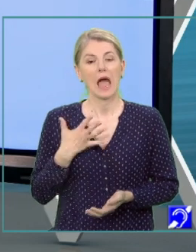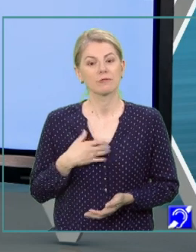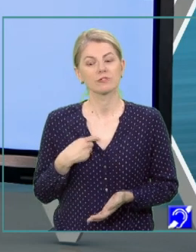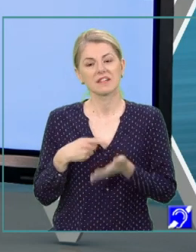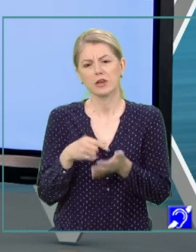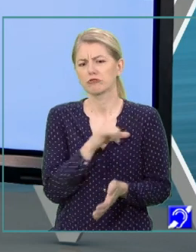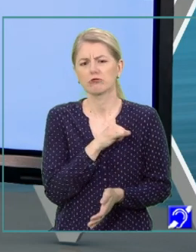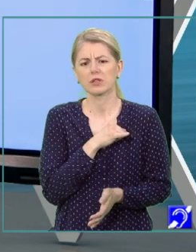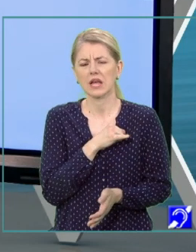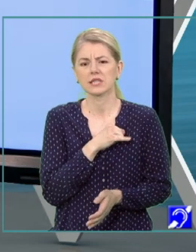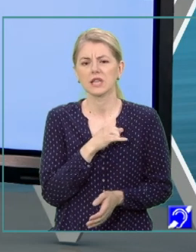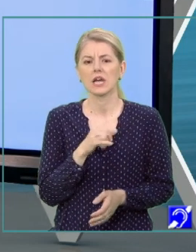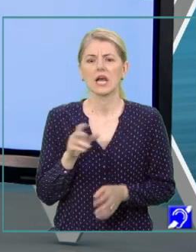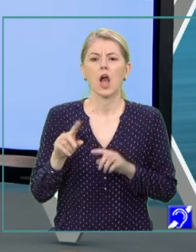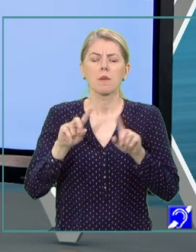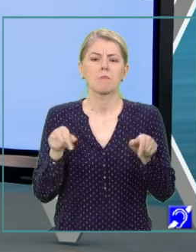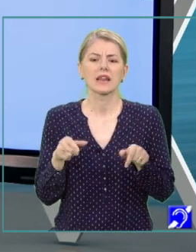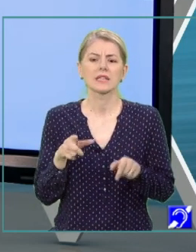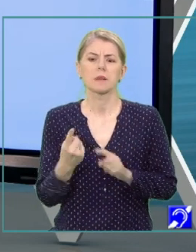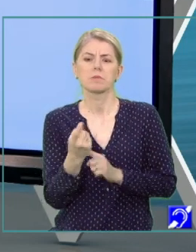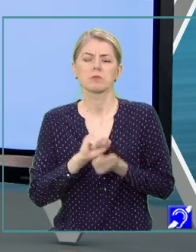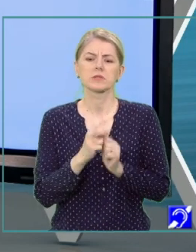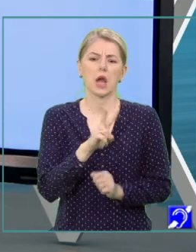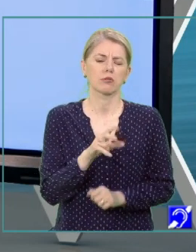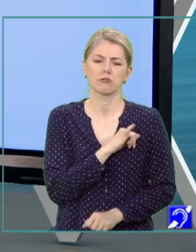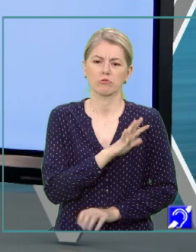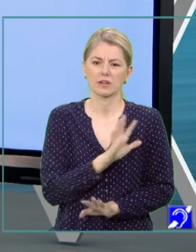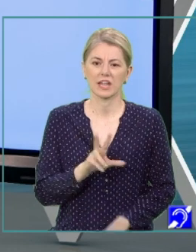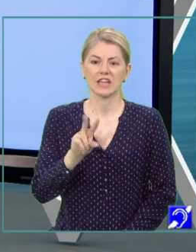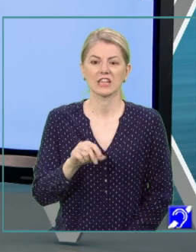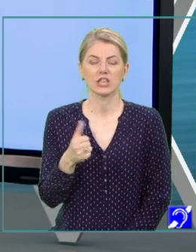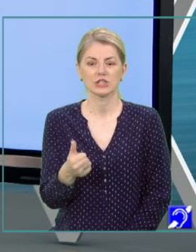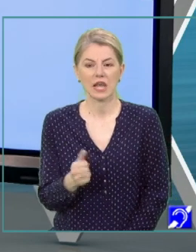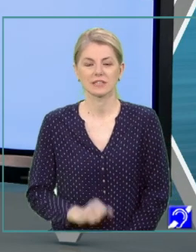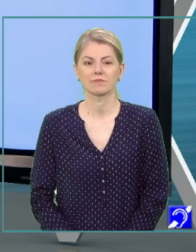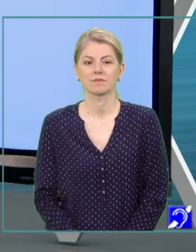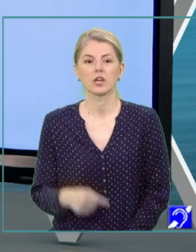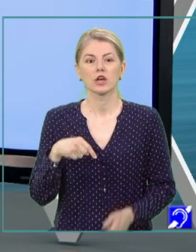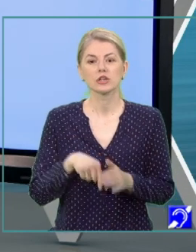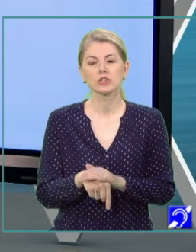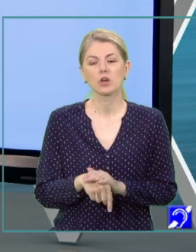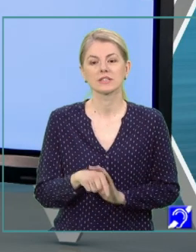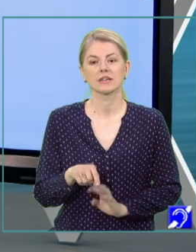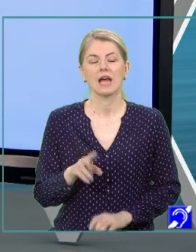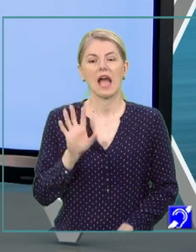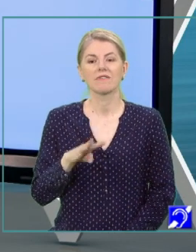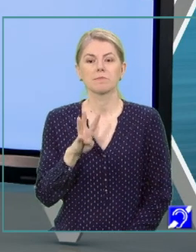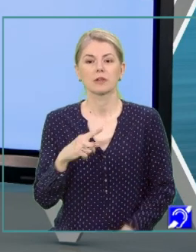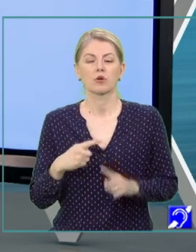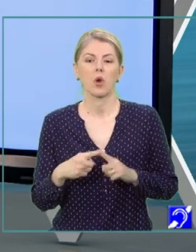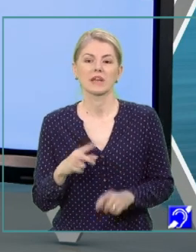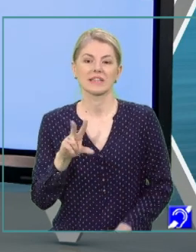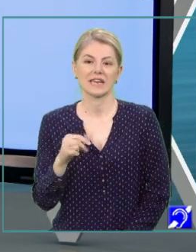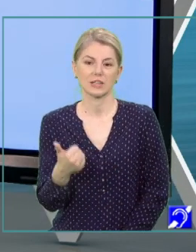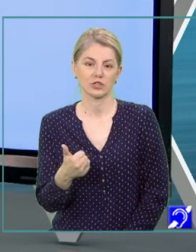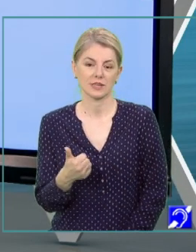nu contează ordinea parantezelor. Aici îl avem pe 36, iar jos la numitor 4 ori